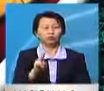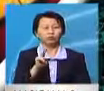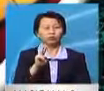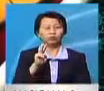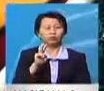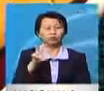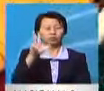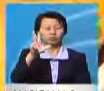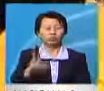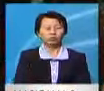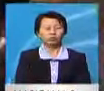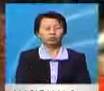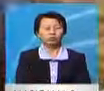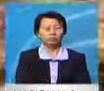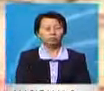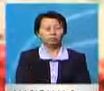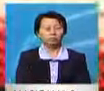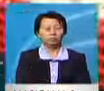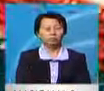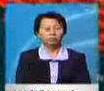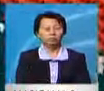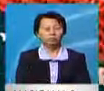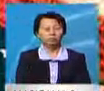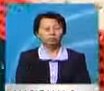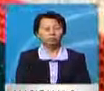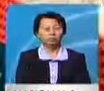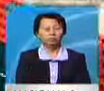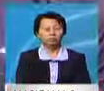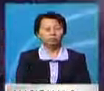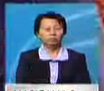dua, tiga!